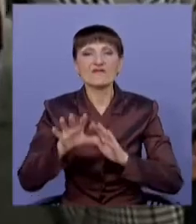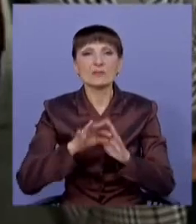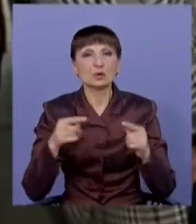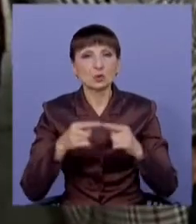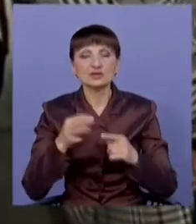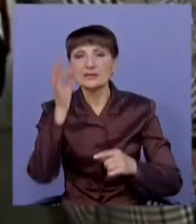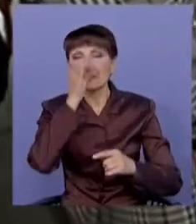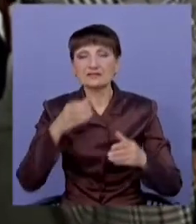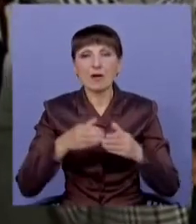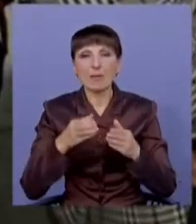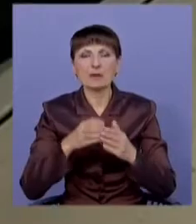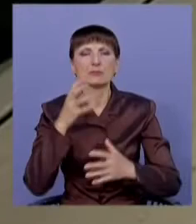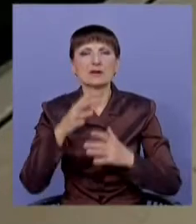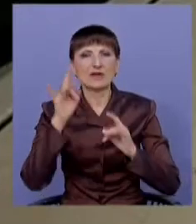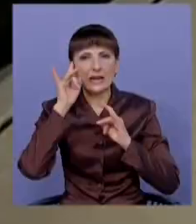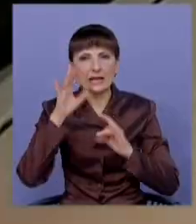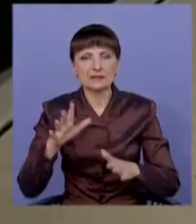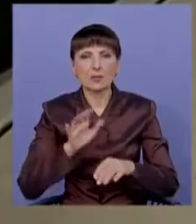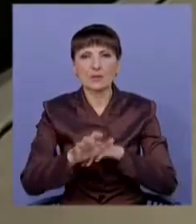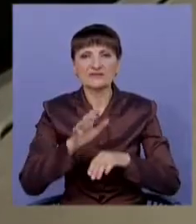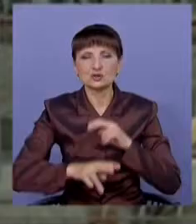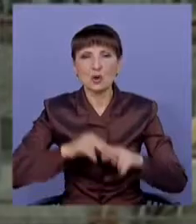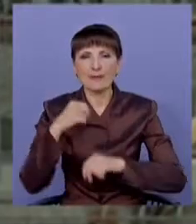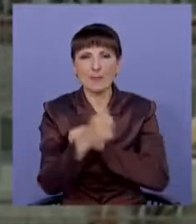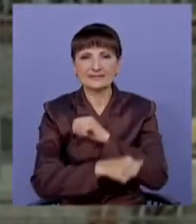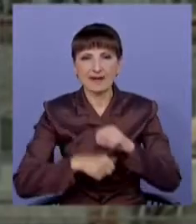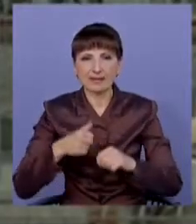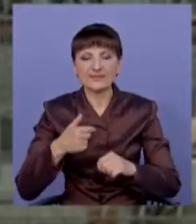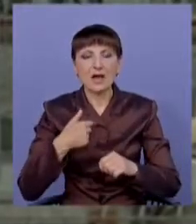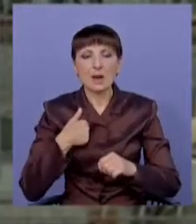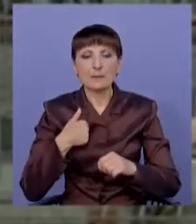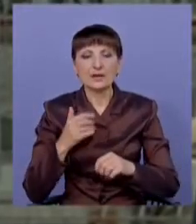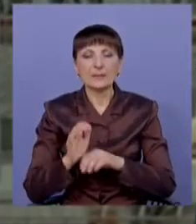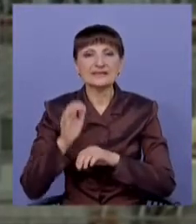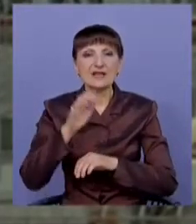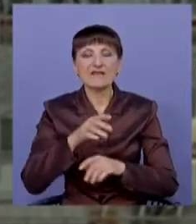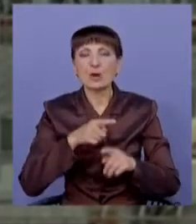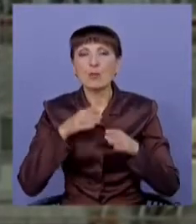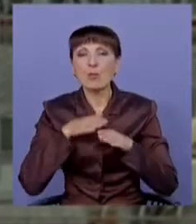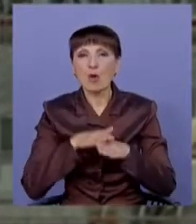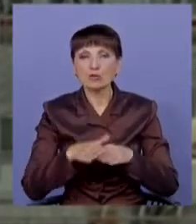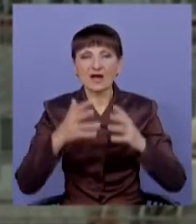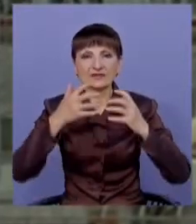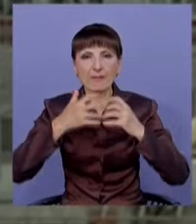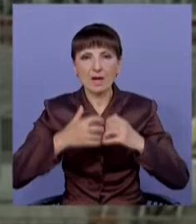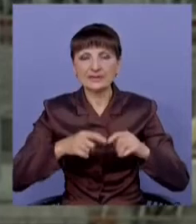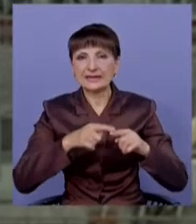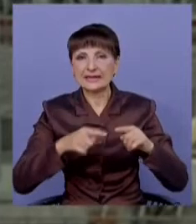Немецкая компания является мировым лидером по производству строительных материалов. Мы поставили полностью автоматическую линию